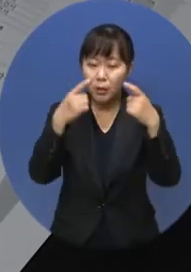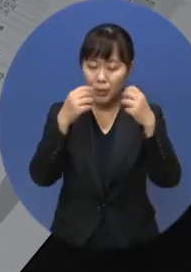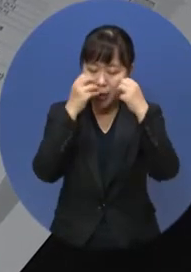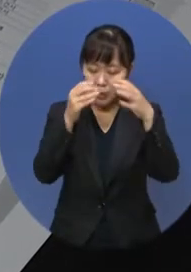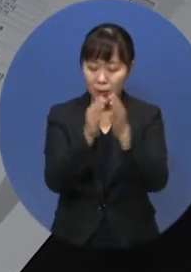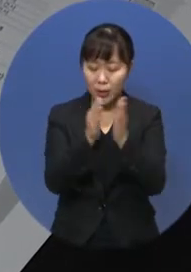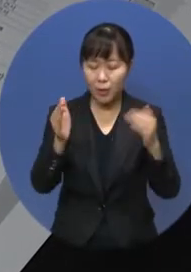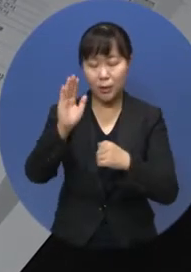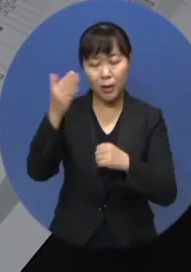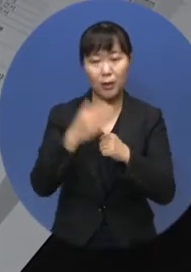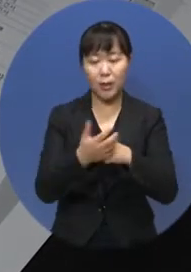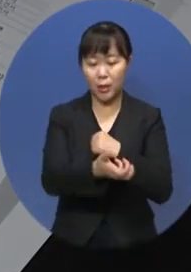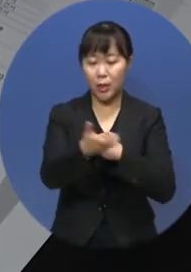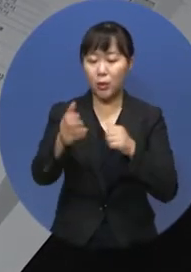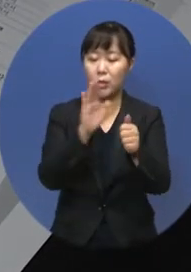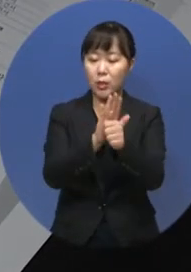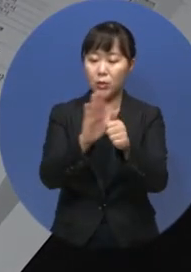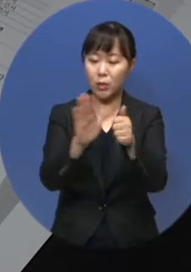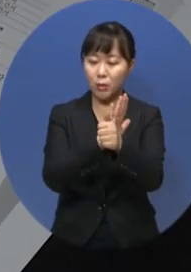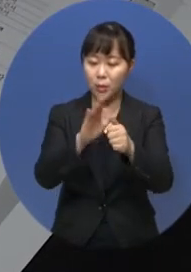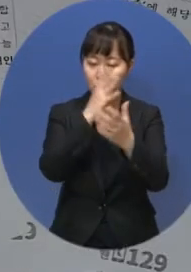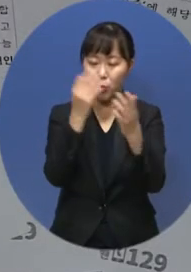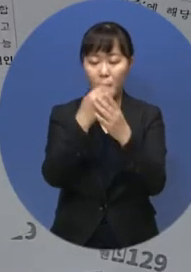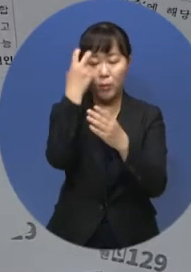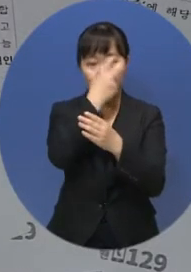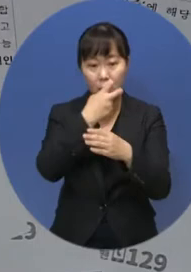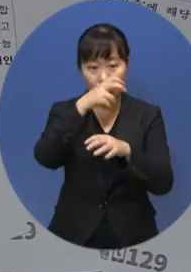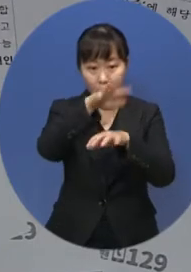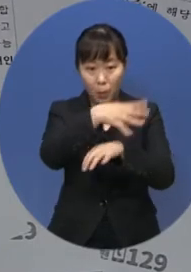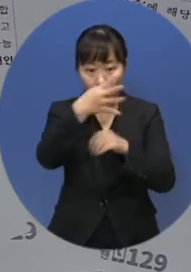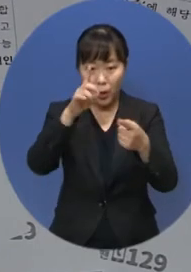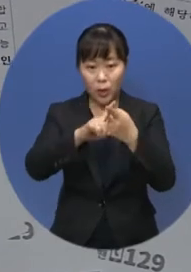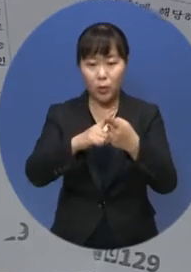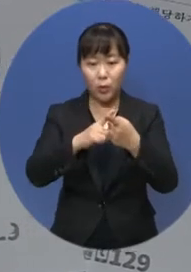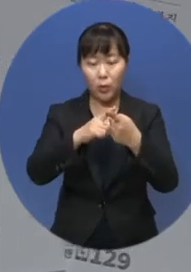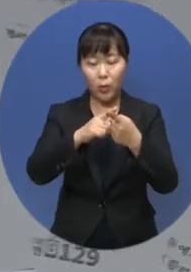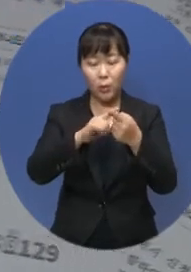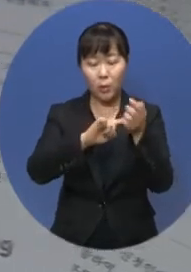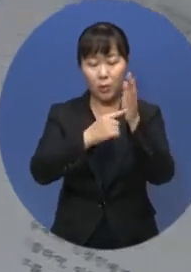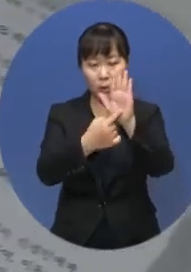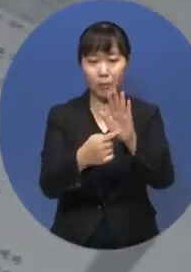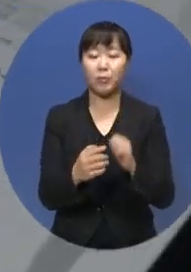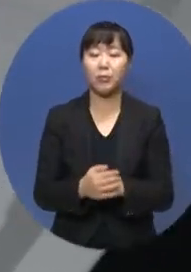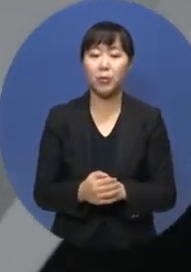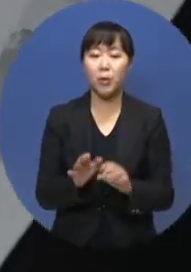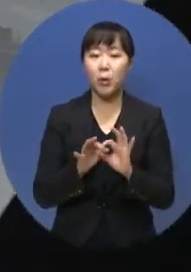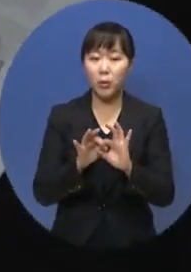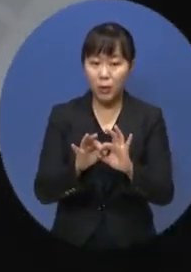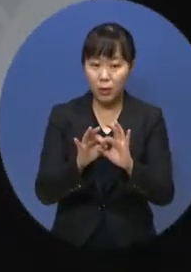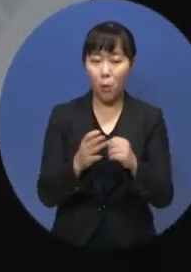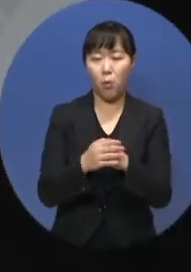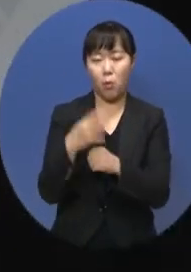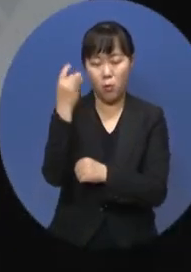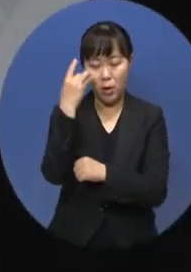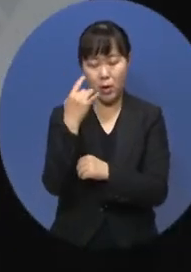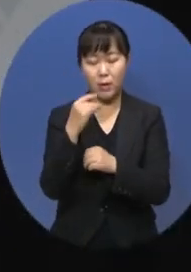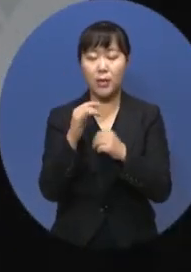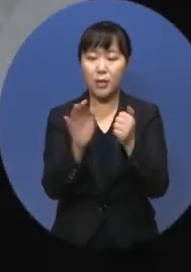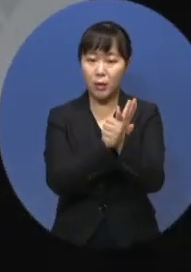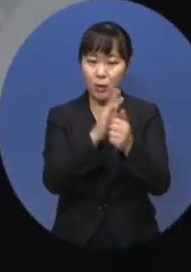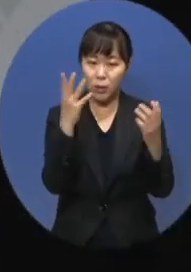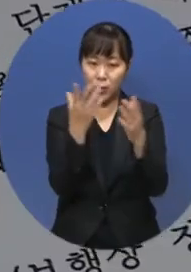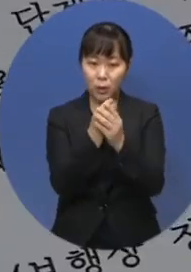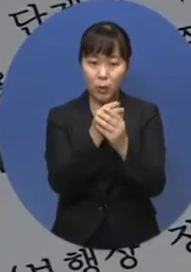새롭게 도입되는 이동지원 서비스 종합조사표도 함께 공개됐습니다. 이를 통해 기존 서비스 지원